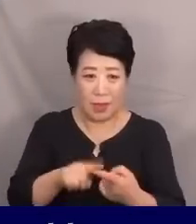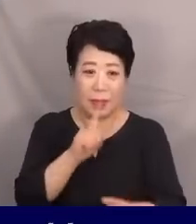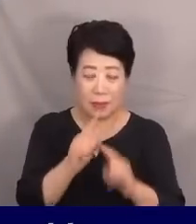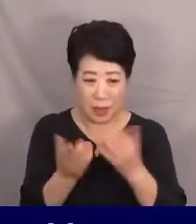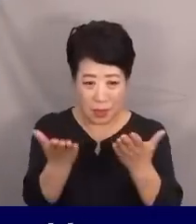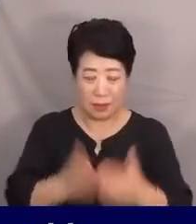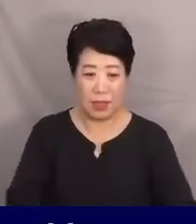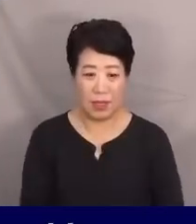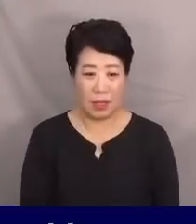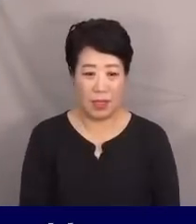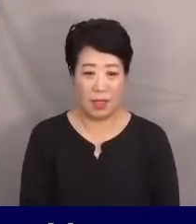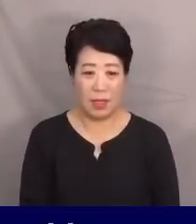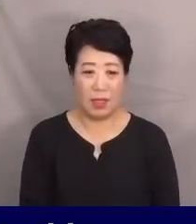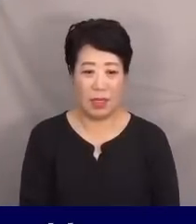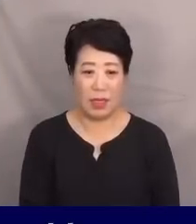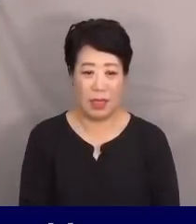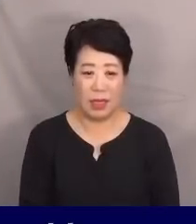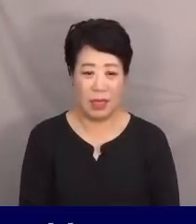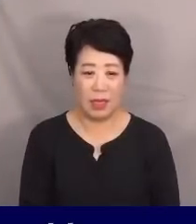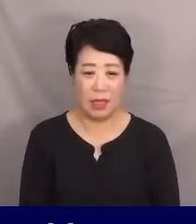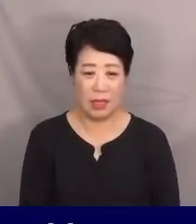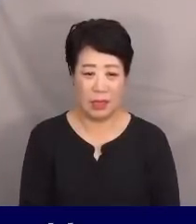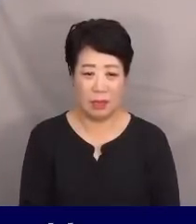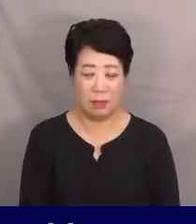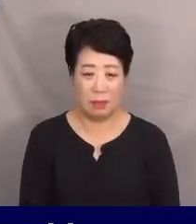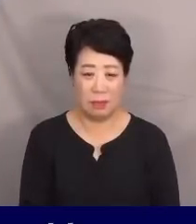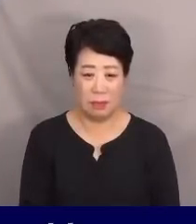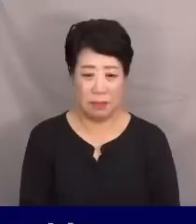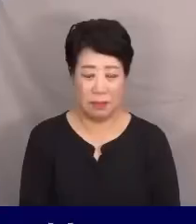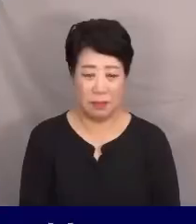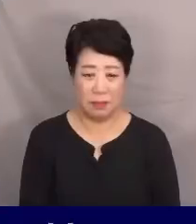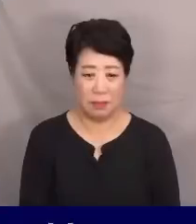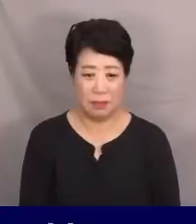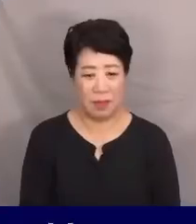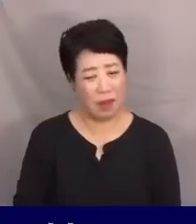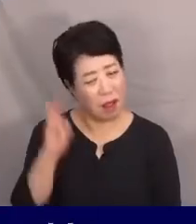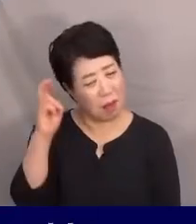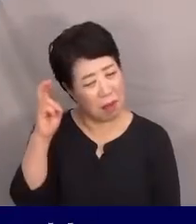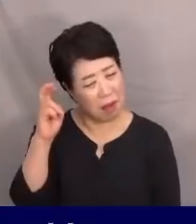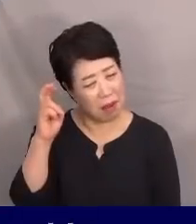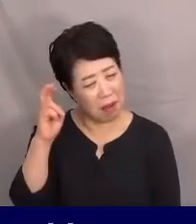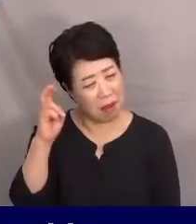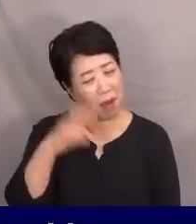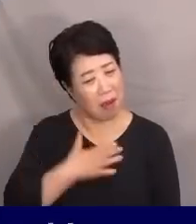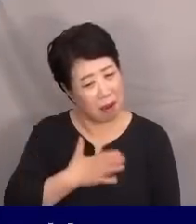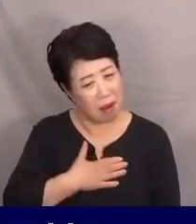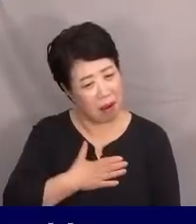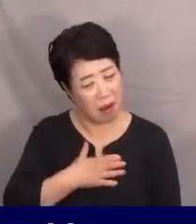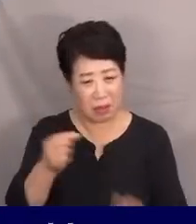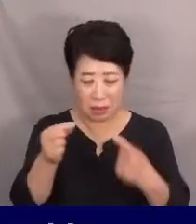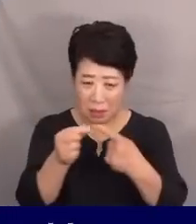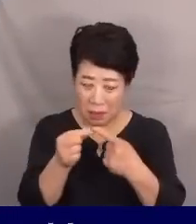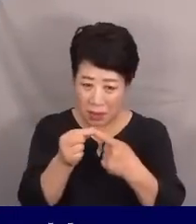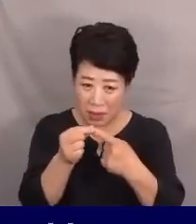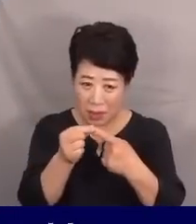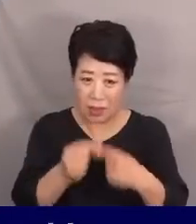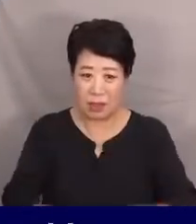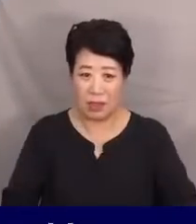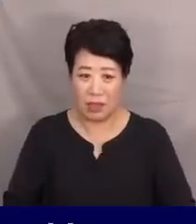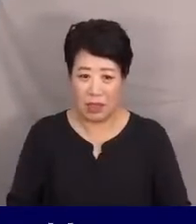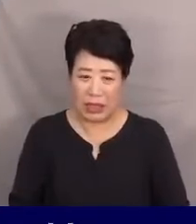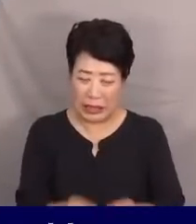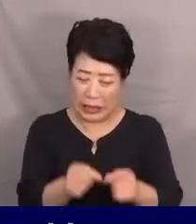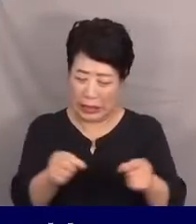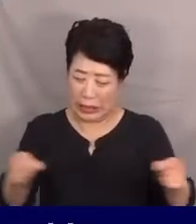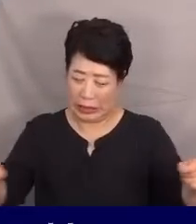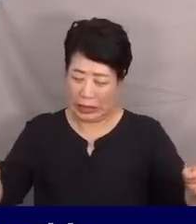말씀드리겠습니다. 아마 짐작하실 겁니다. 첫 번째 수염, 긴